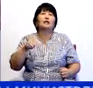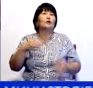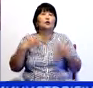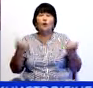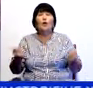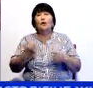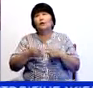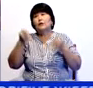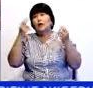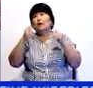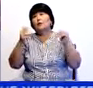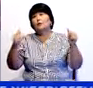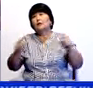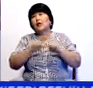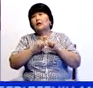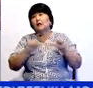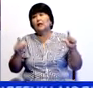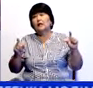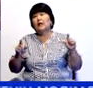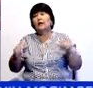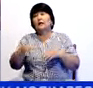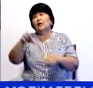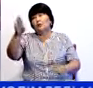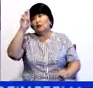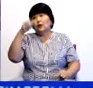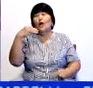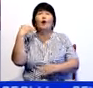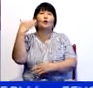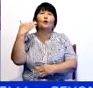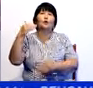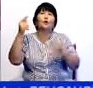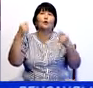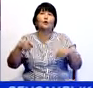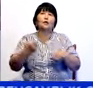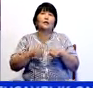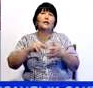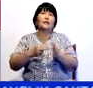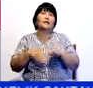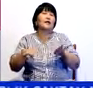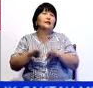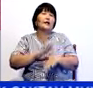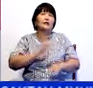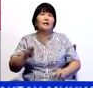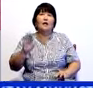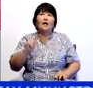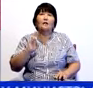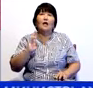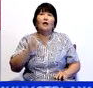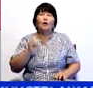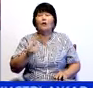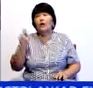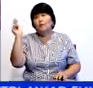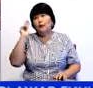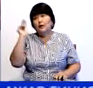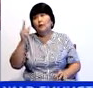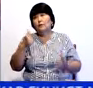мәдениет ұйымының ғимарат сыртындағы мемлекеттік ту тұғырының түсі стандартқа сәйкес келмейді. Жаңаорған ауданы бойынша білім